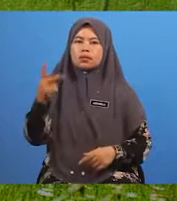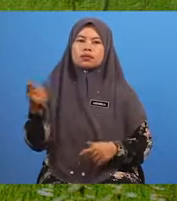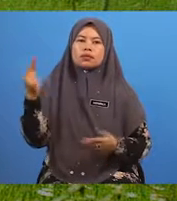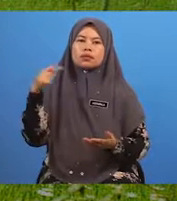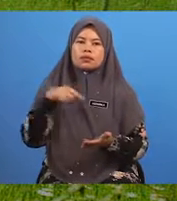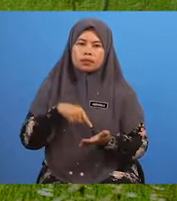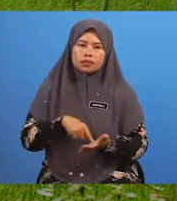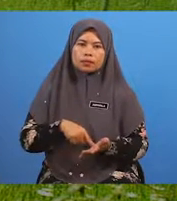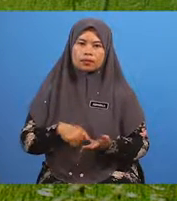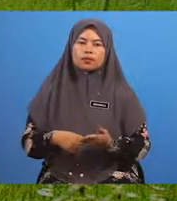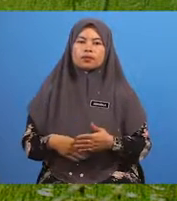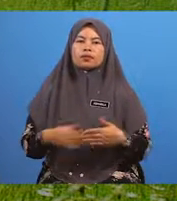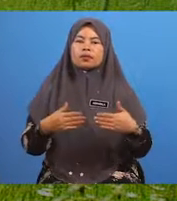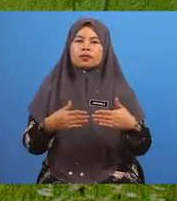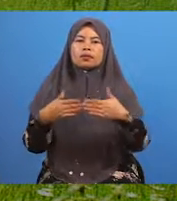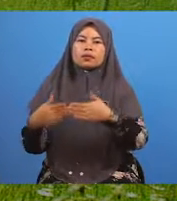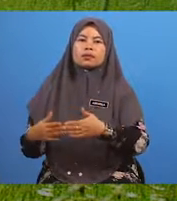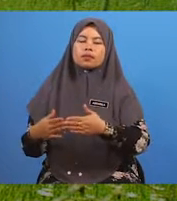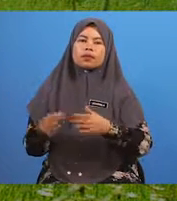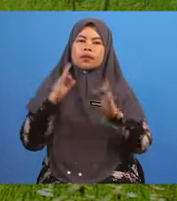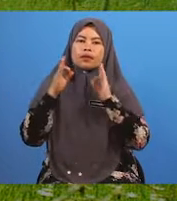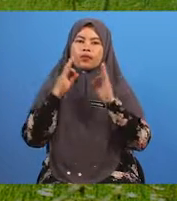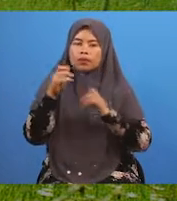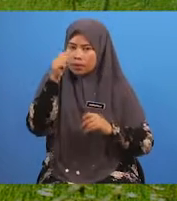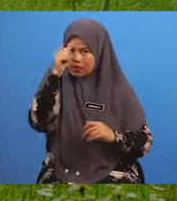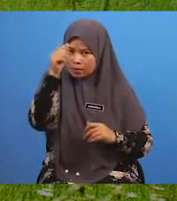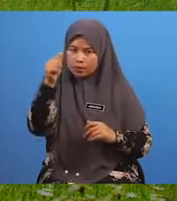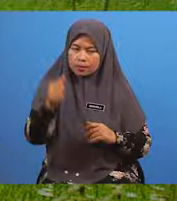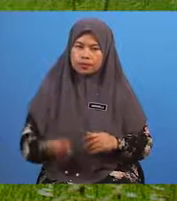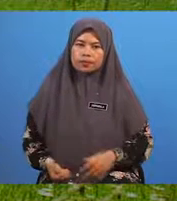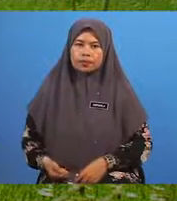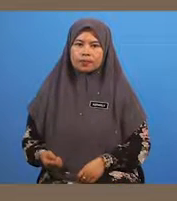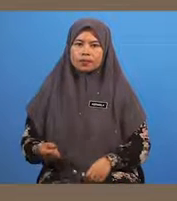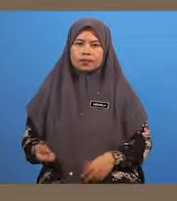firman Allah Subhanahu wa taala dalam ayat 5 surah Al-Ahzab.